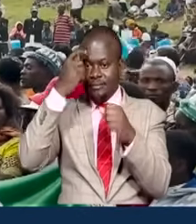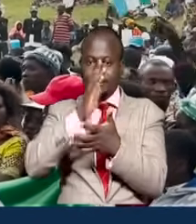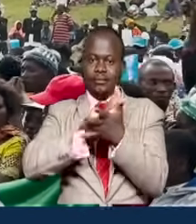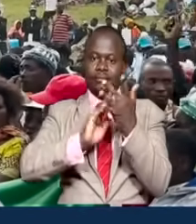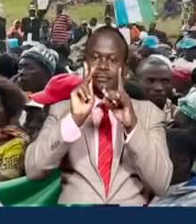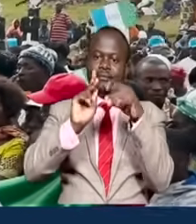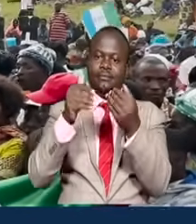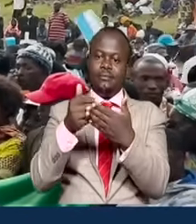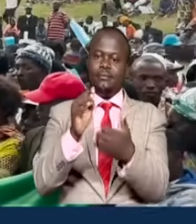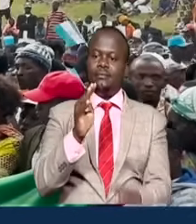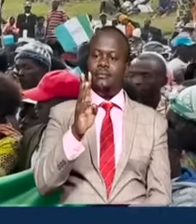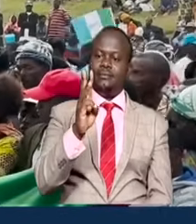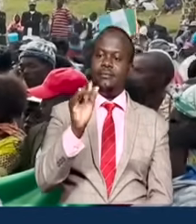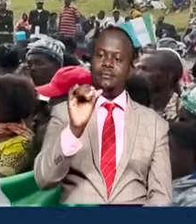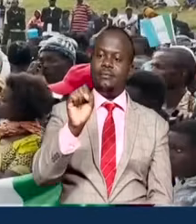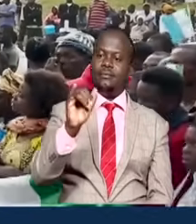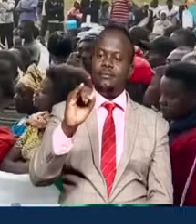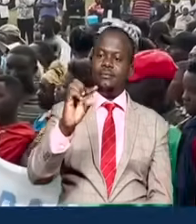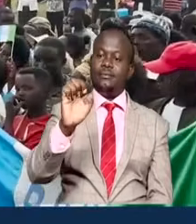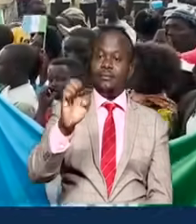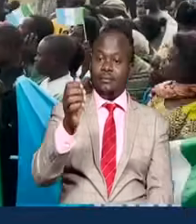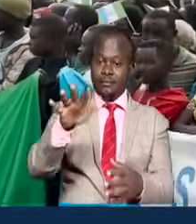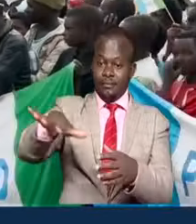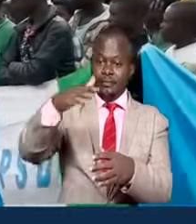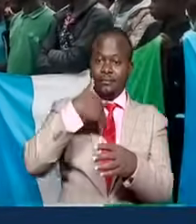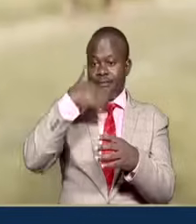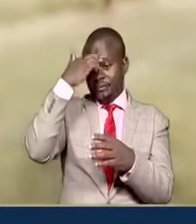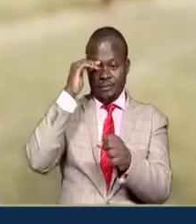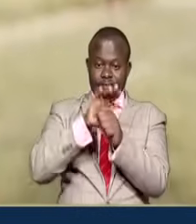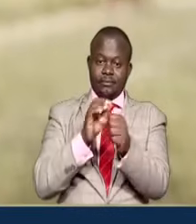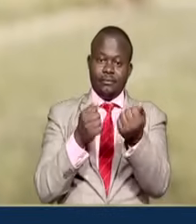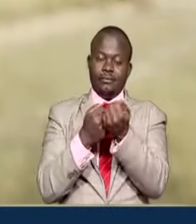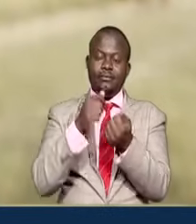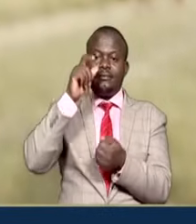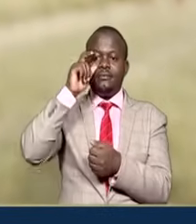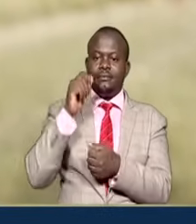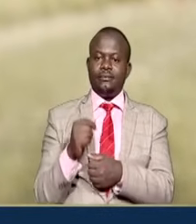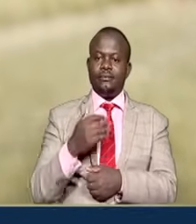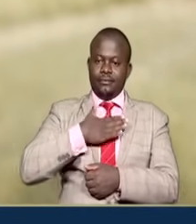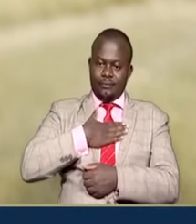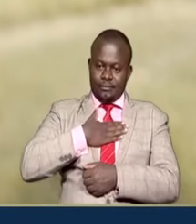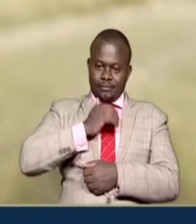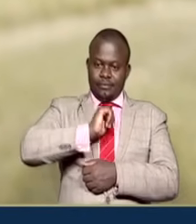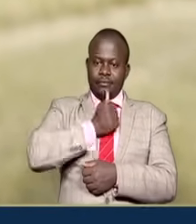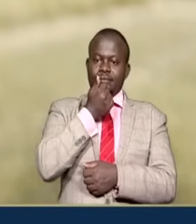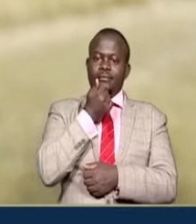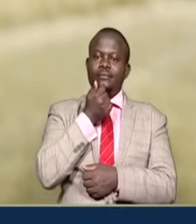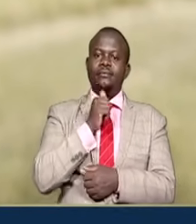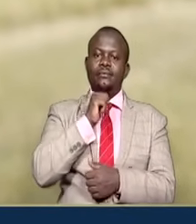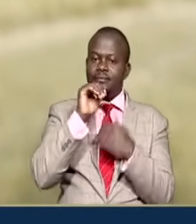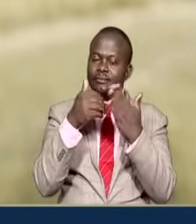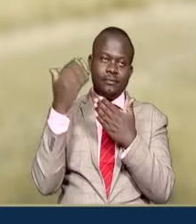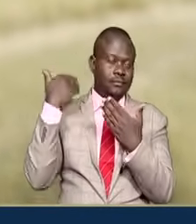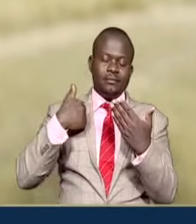bo mu murenge wa Bwisige bahamya ko bafite impamvu nyinshi zo gushyigikira Paul Kagame. Nkanjye ubwanjye ntabwo nari nagatunze